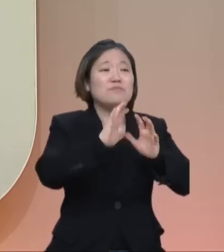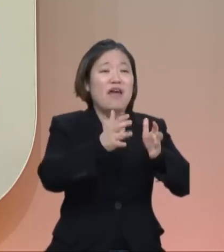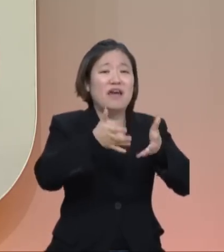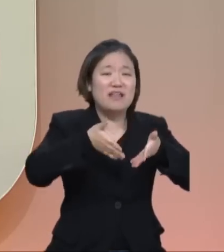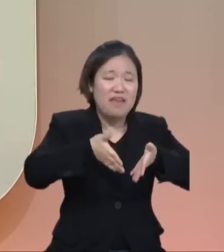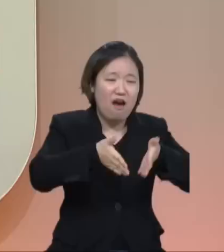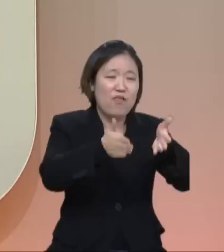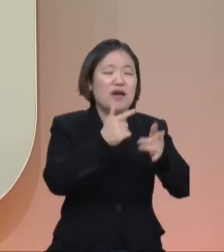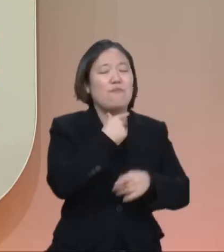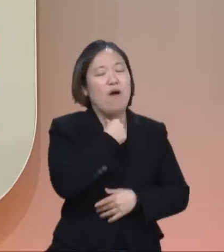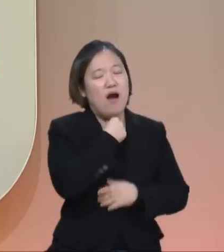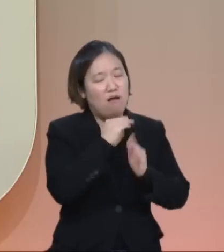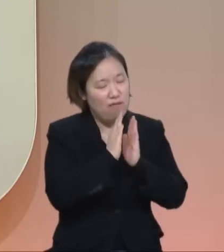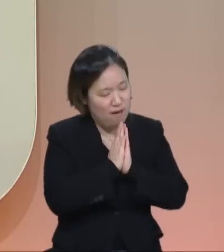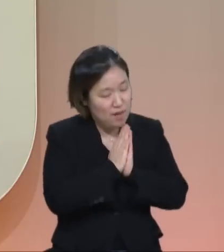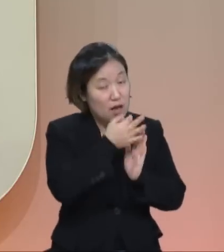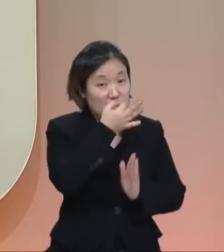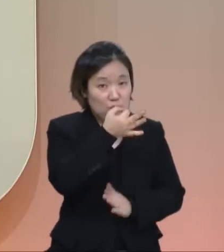발언하겠습니다